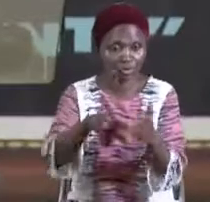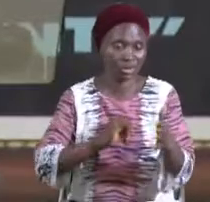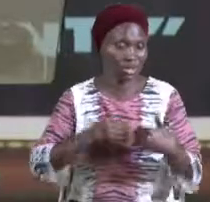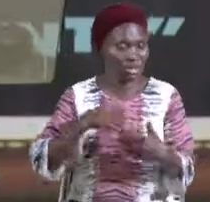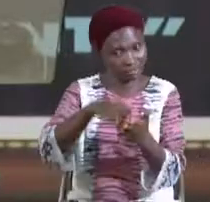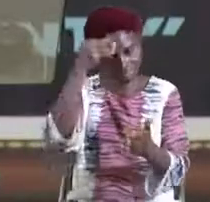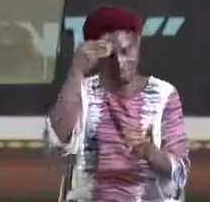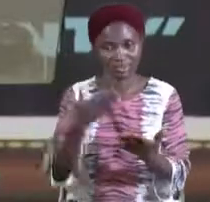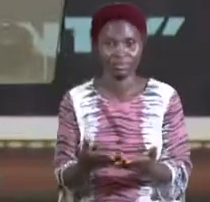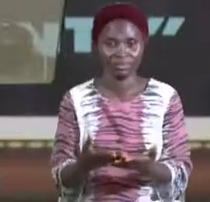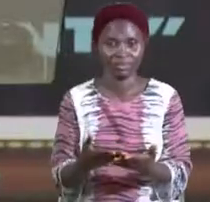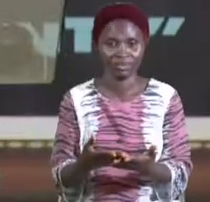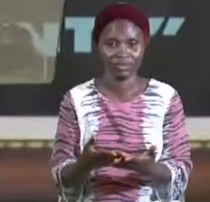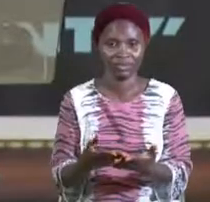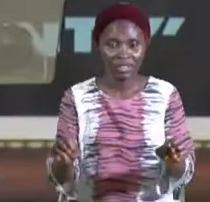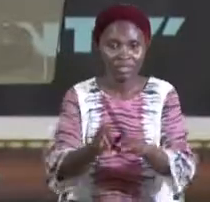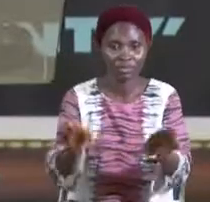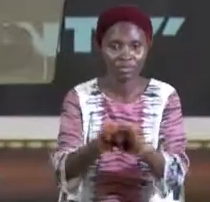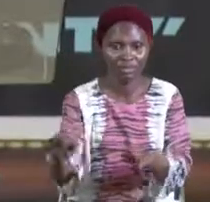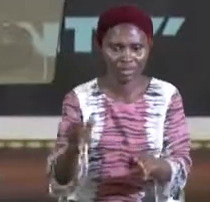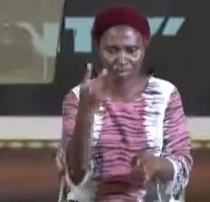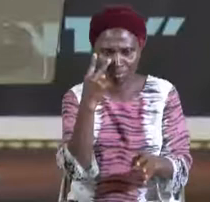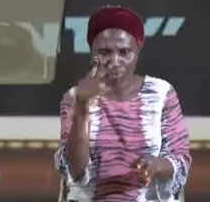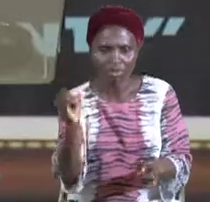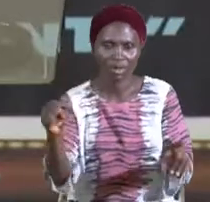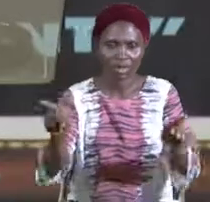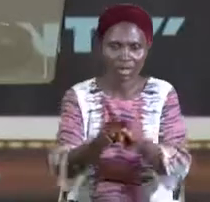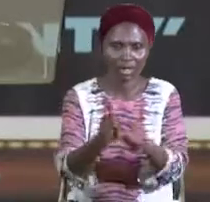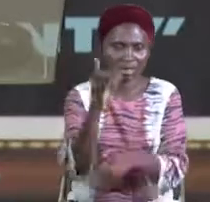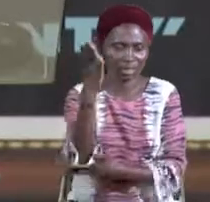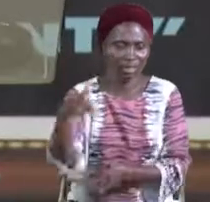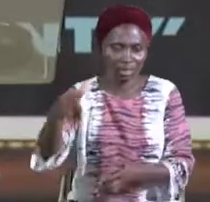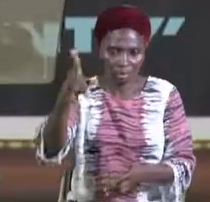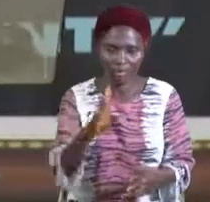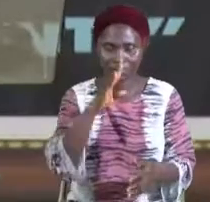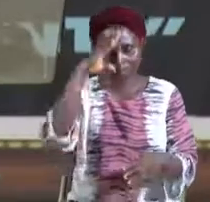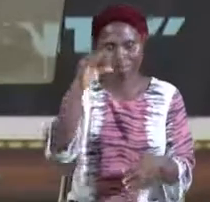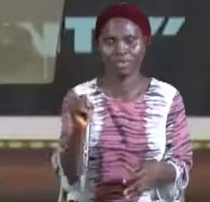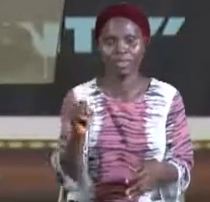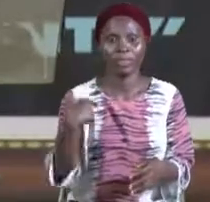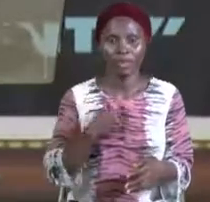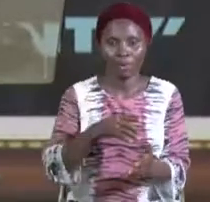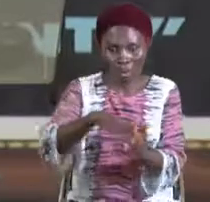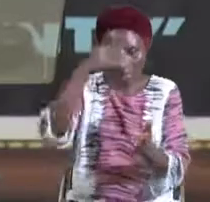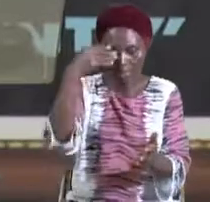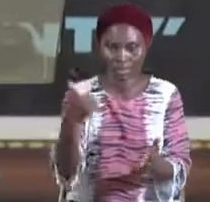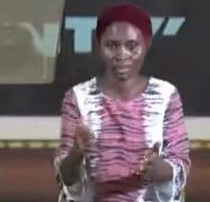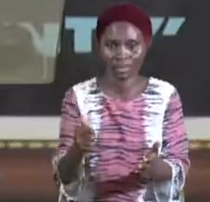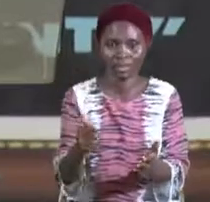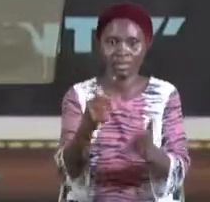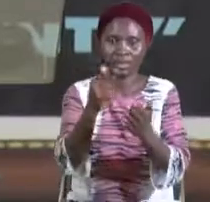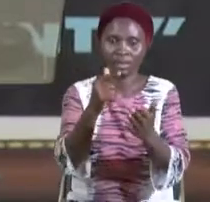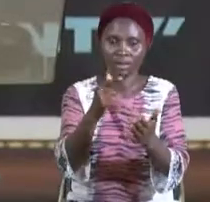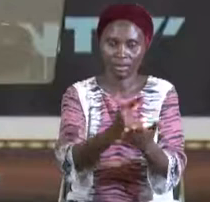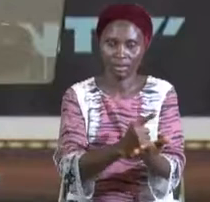puisqu'ils bougent, même s'ils ressemblent aux arbres, ils doivent être des hommes. Alors, nous apprenons une leçon ici. Après que